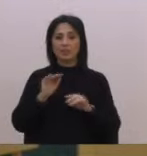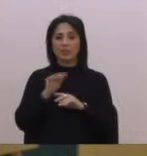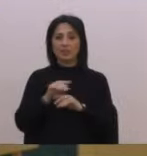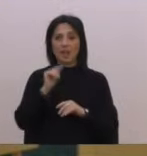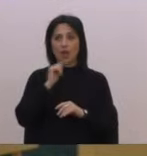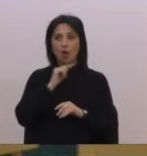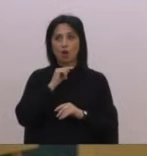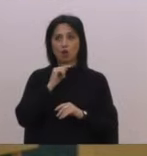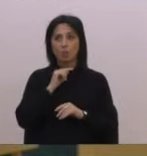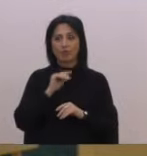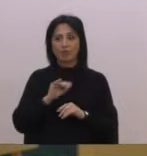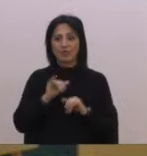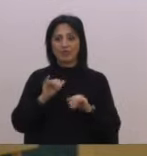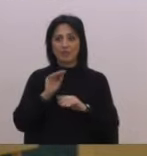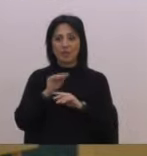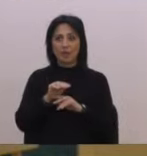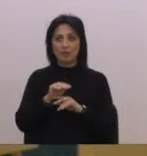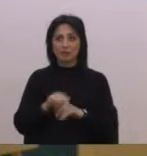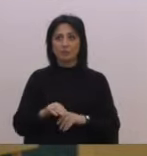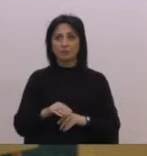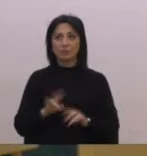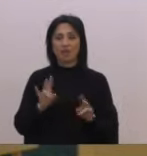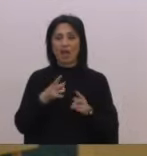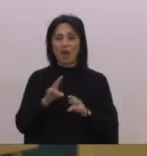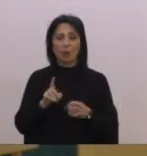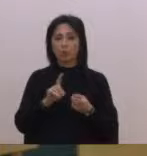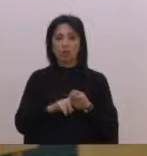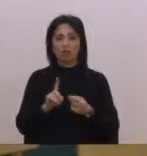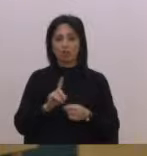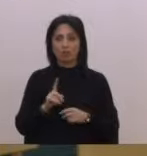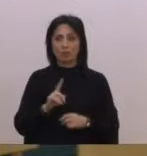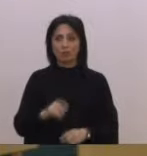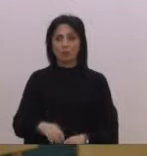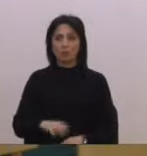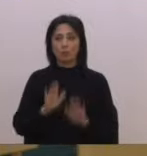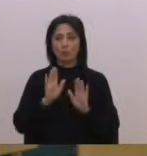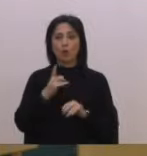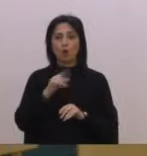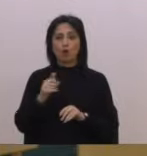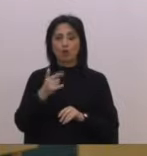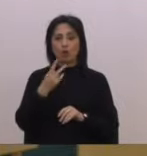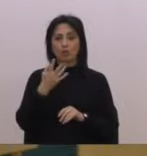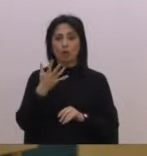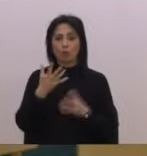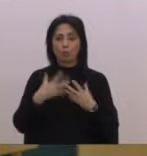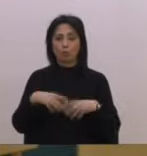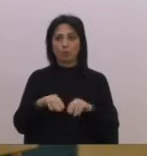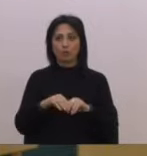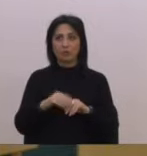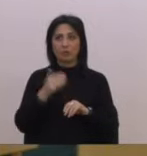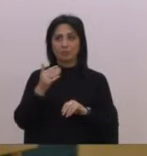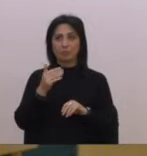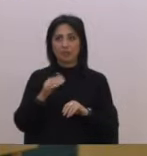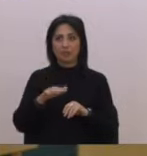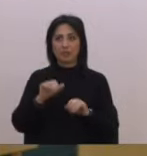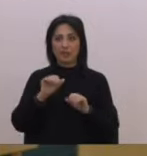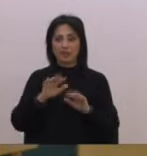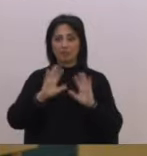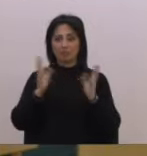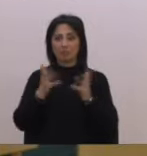ეკონომიკური ზრდა არ უნდა შეეხებოდეს მხოლოდ 25 ოჯახს, მის გარემოცვას და